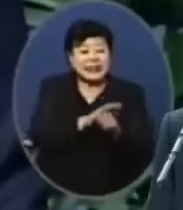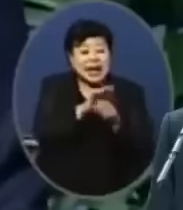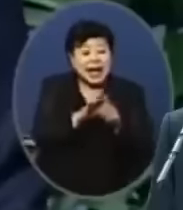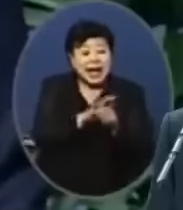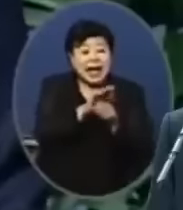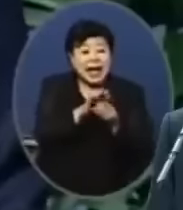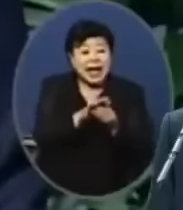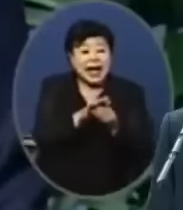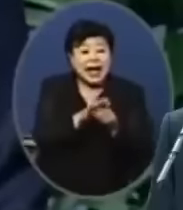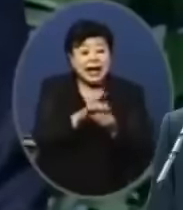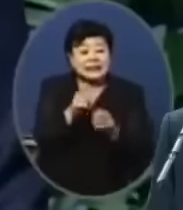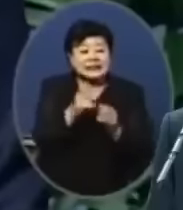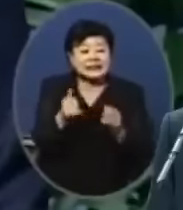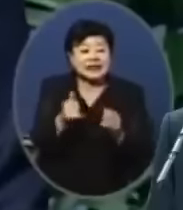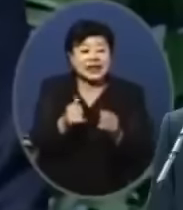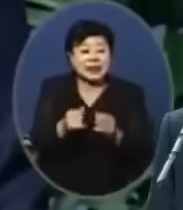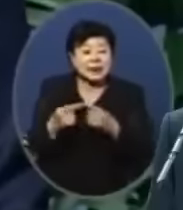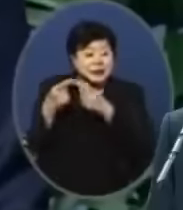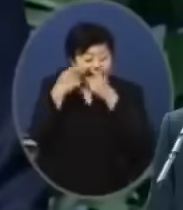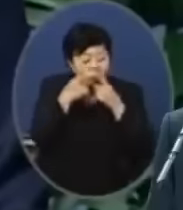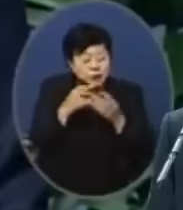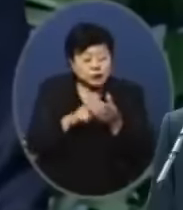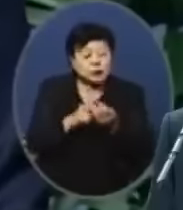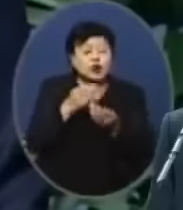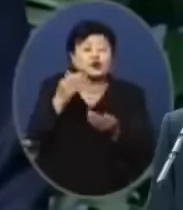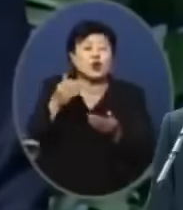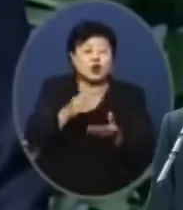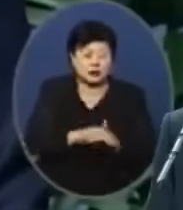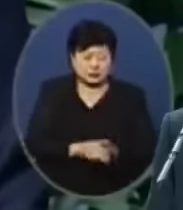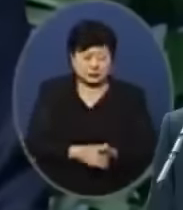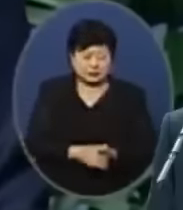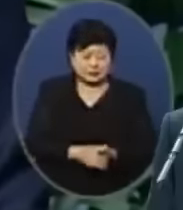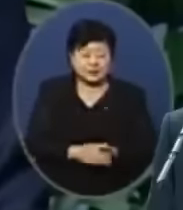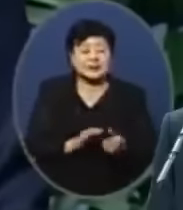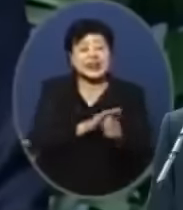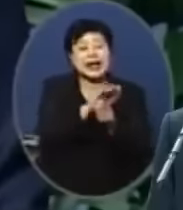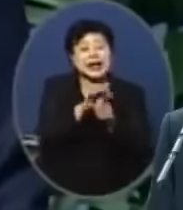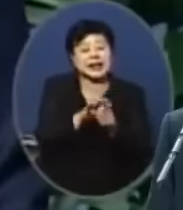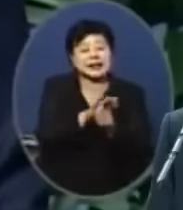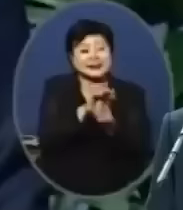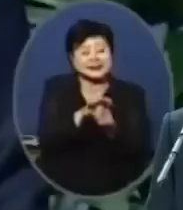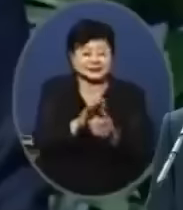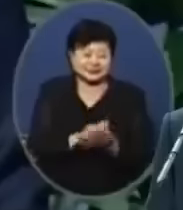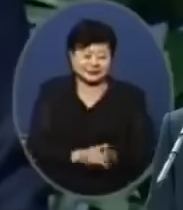사랑은 상대방의 허물을 덮습니다. 허다한 허물을 덮는 것이 사랑인 것입니다.